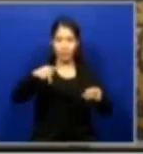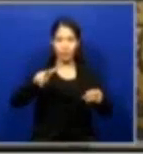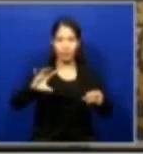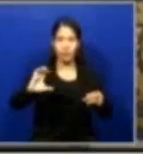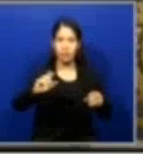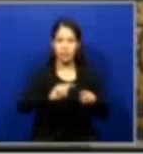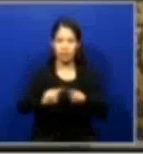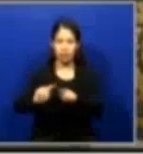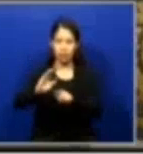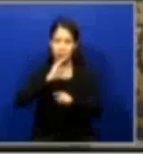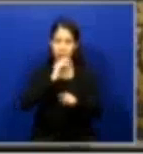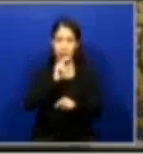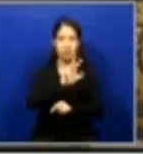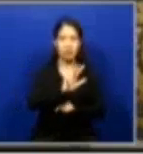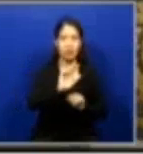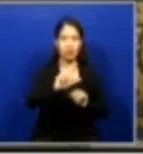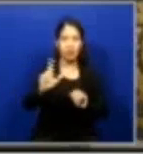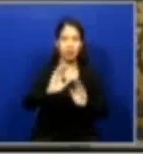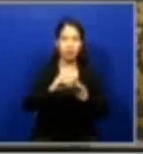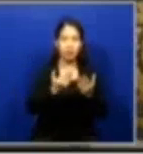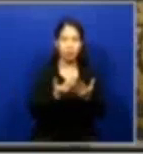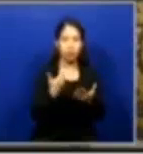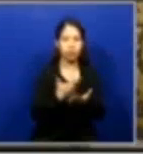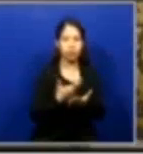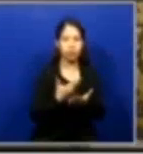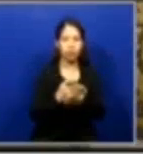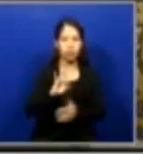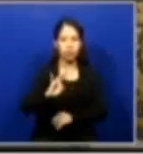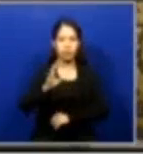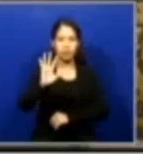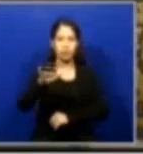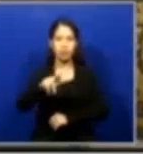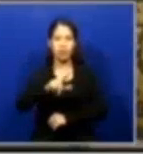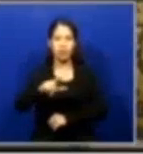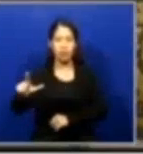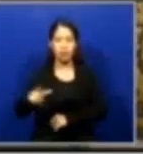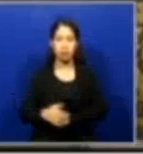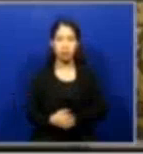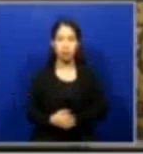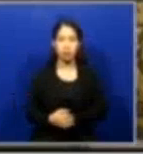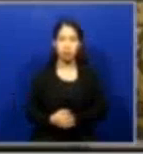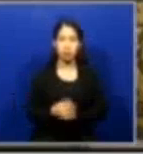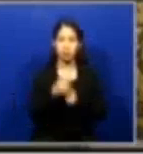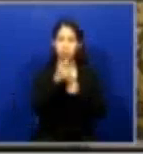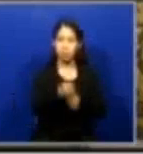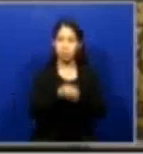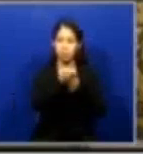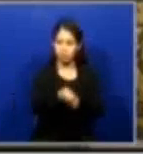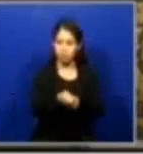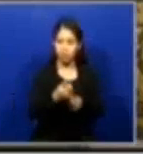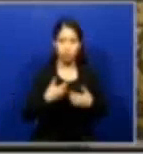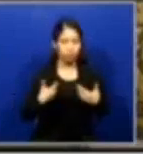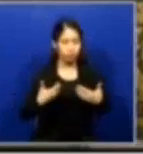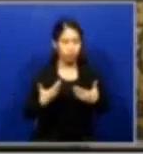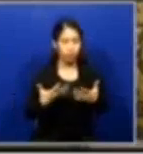3ล้านครอบครัวใช้ 75,000 ล้านบาทเองครับ 75,000 ล้านสำหรับเกษตรกรที่จะมีความสุขมา